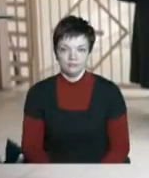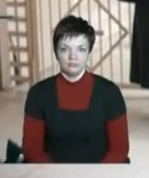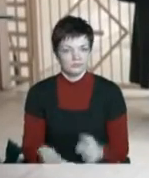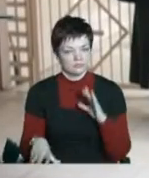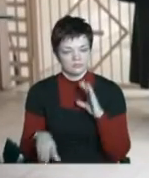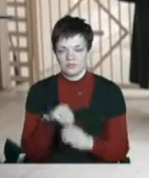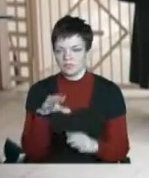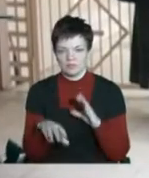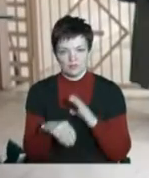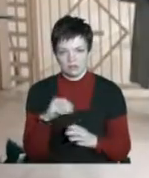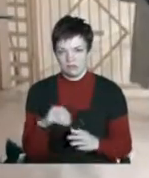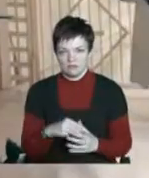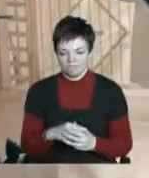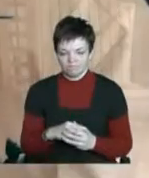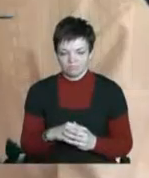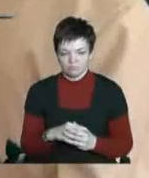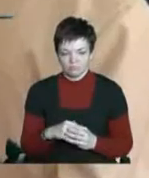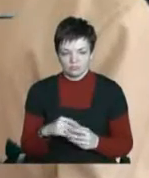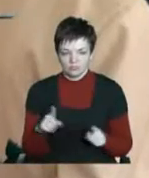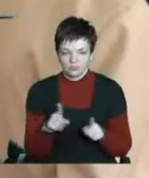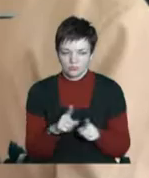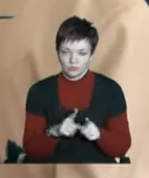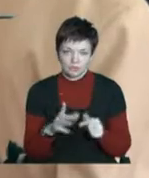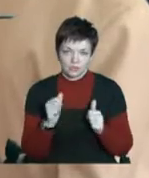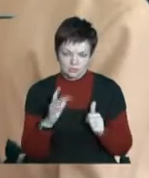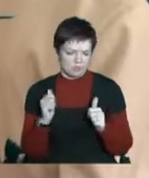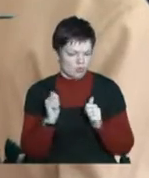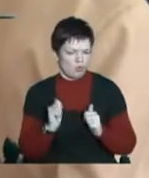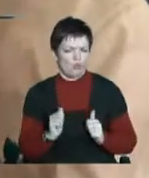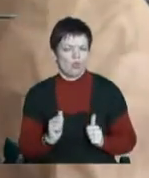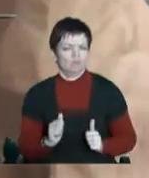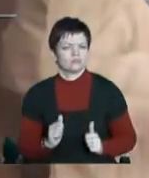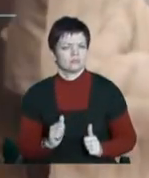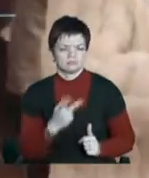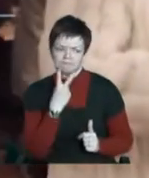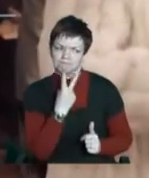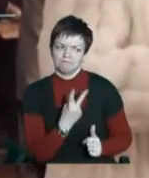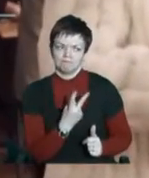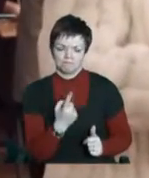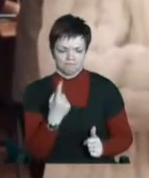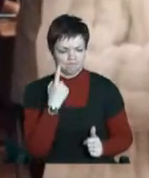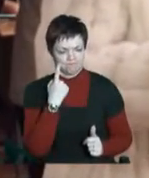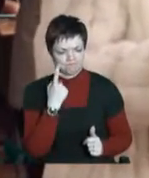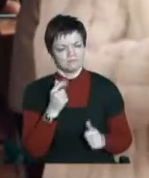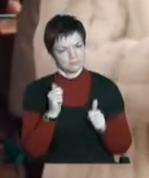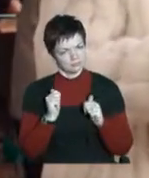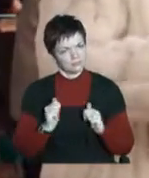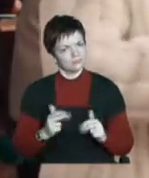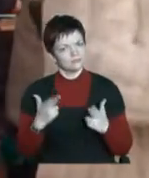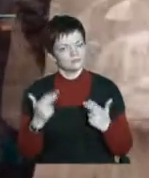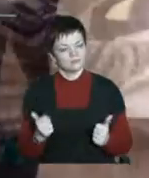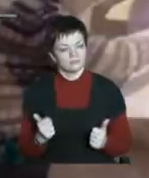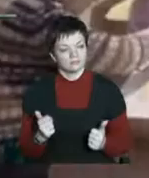Само голосование, в отличие от подготовки к нему, носило чересчур спокойный характер. По ходу стало ясно, что на выборах